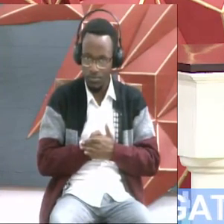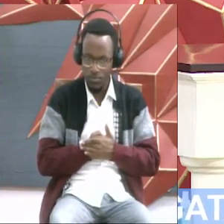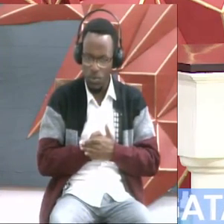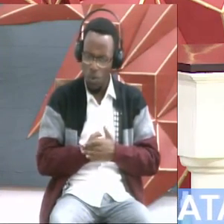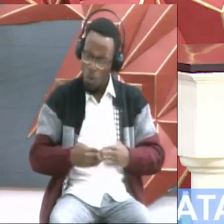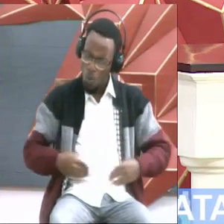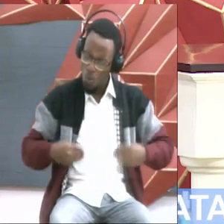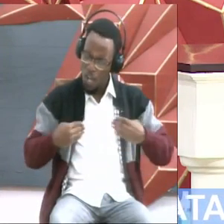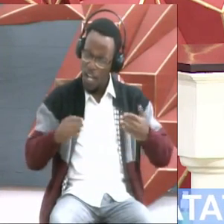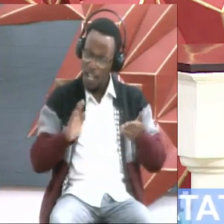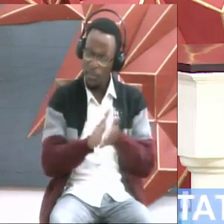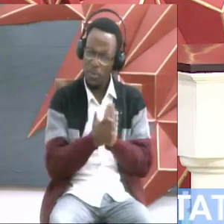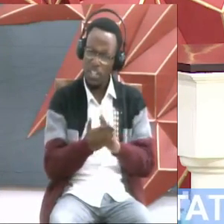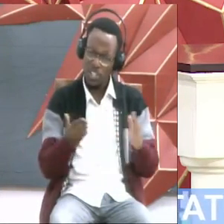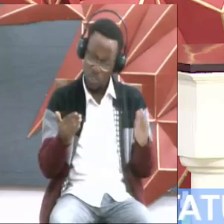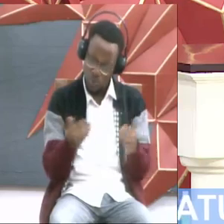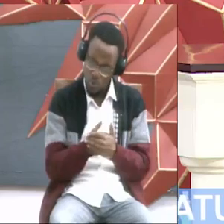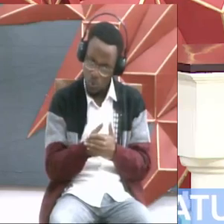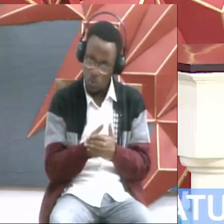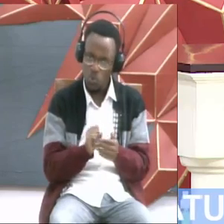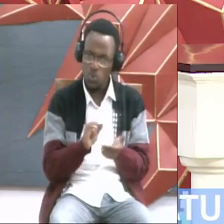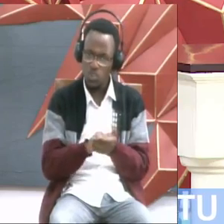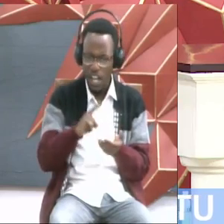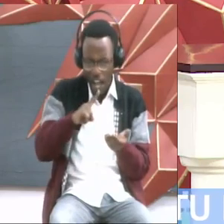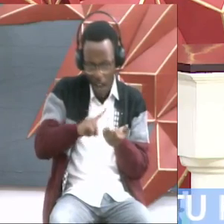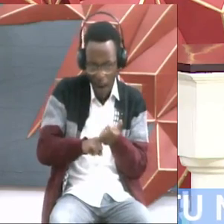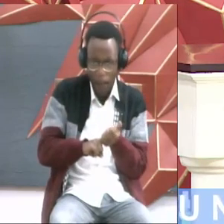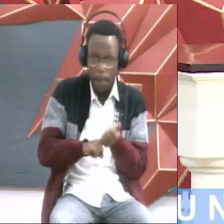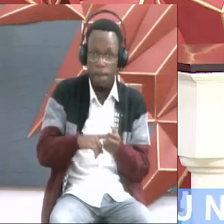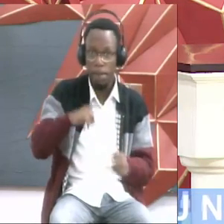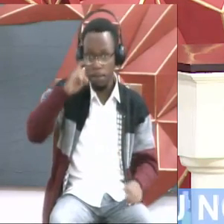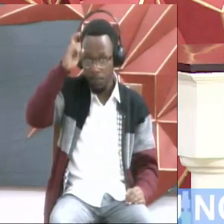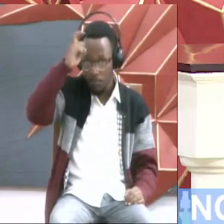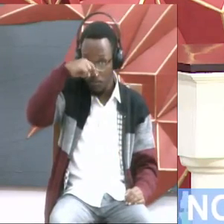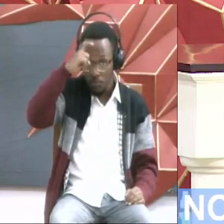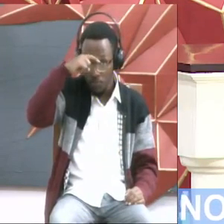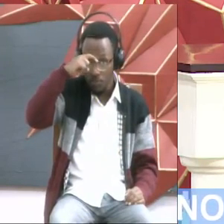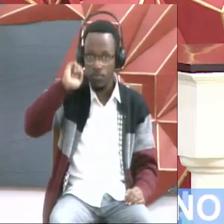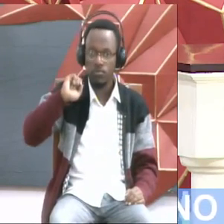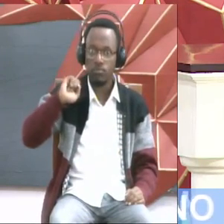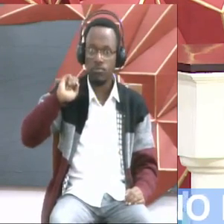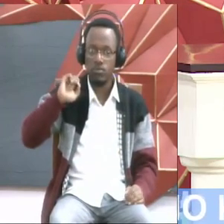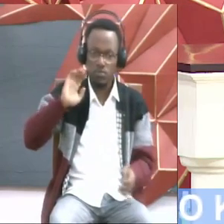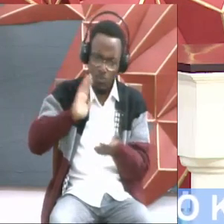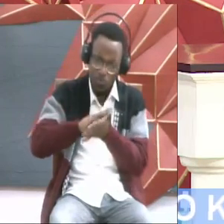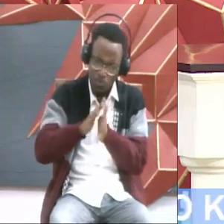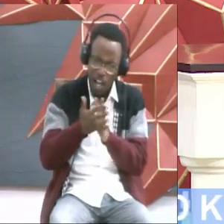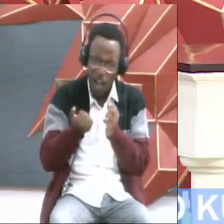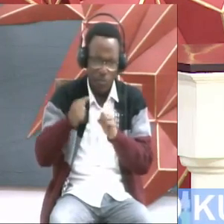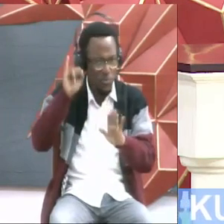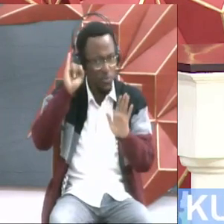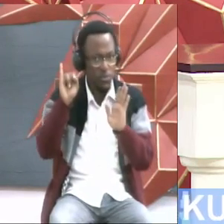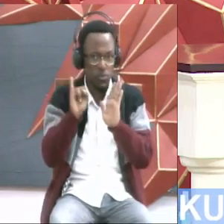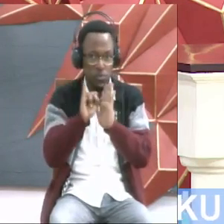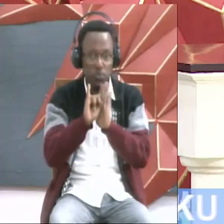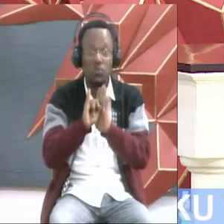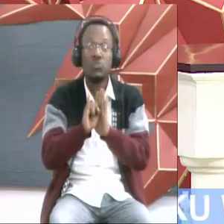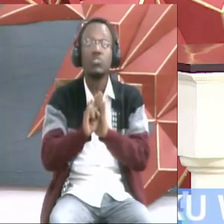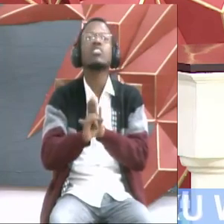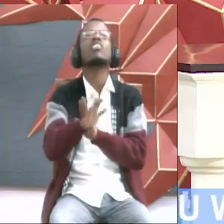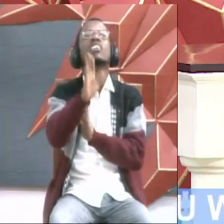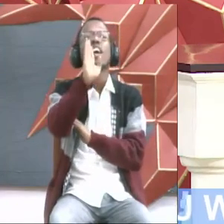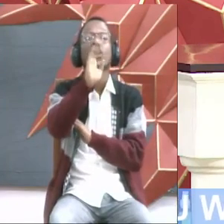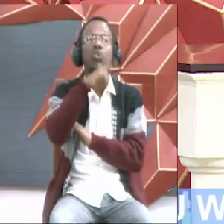ahindurwa mushya ngo agire ubwenge amere nk'ishusho y'iyamuremye